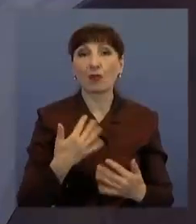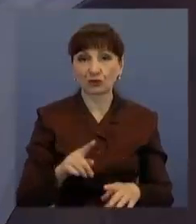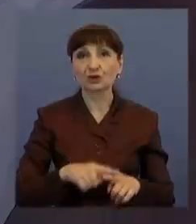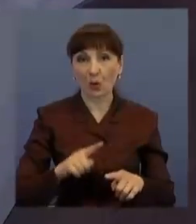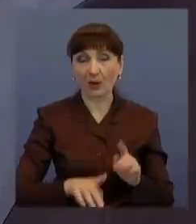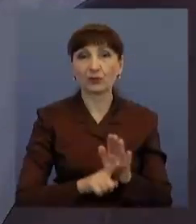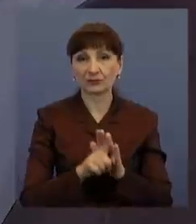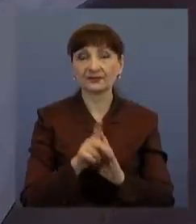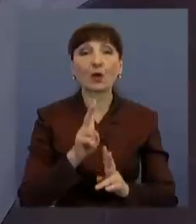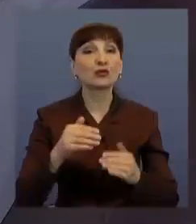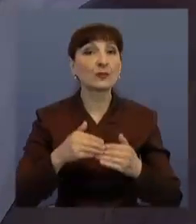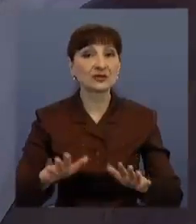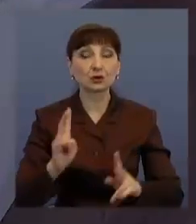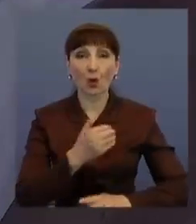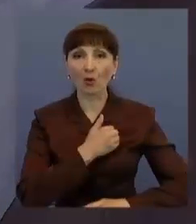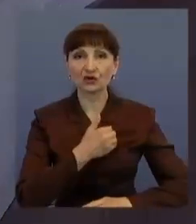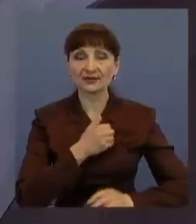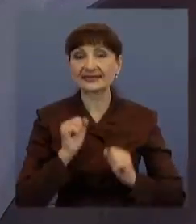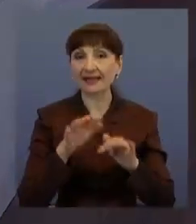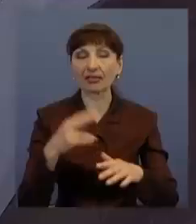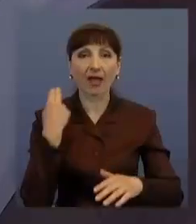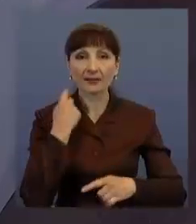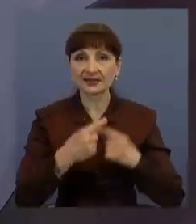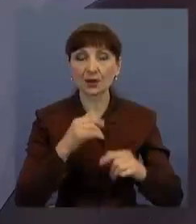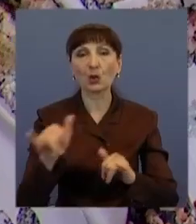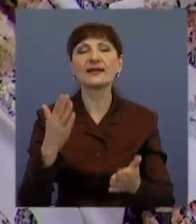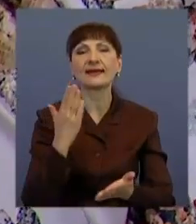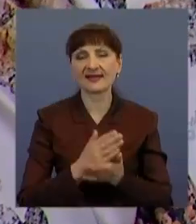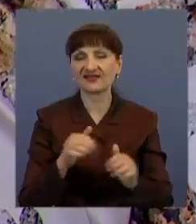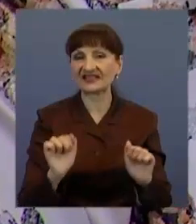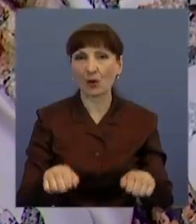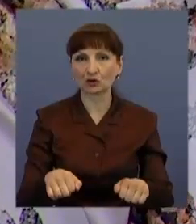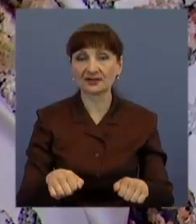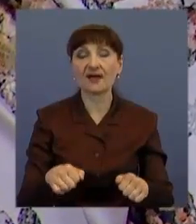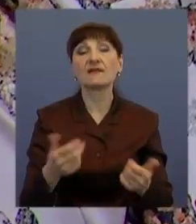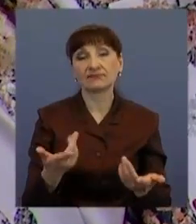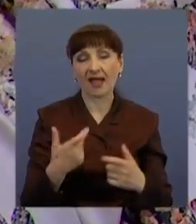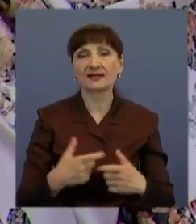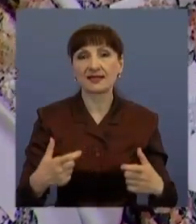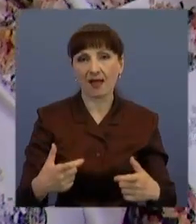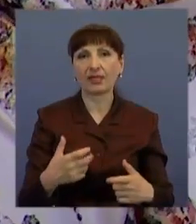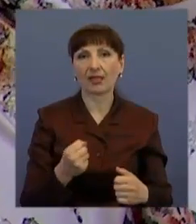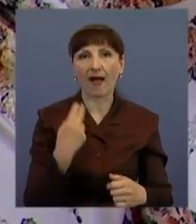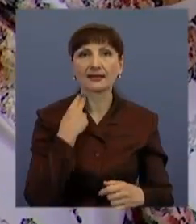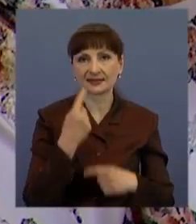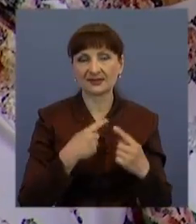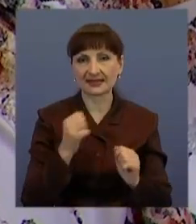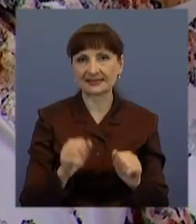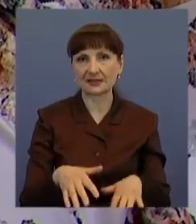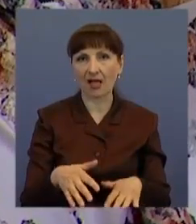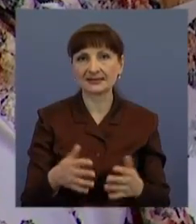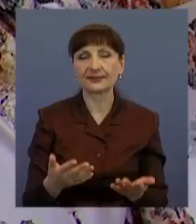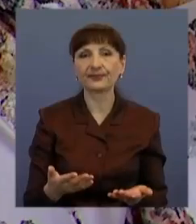что те выпускники, которые изъявили желание сдать на английском языке, у них есть возможность сдать на этом же языке.